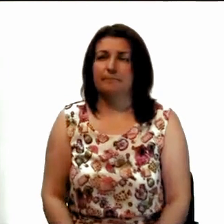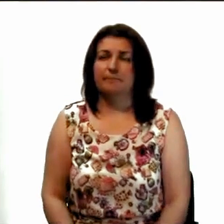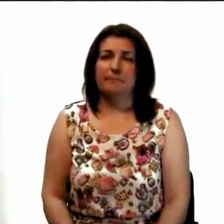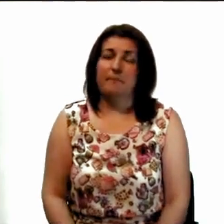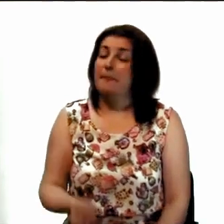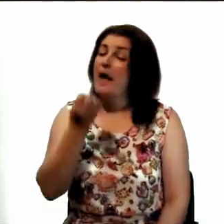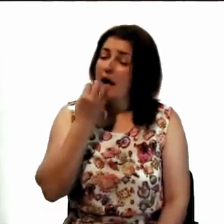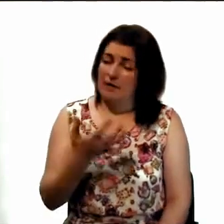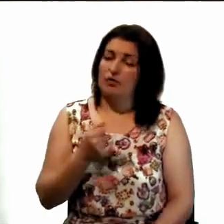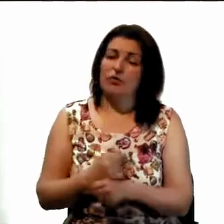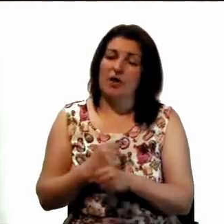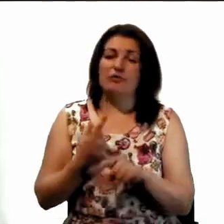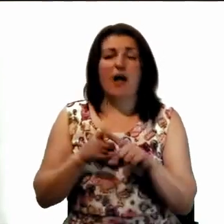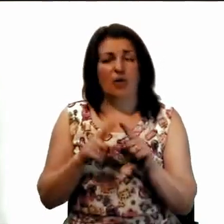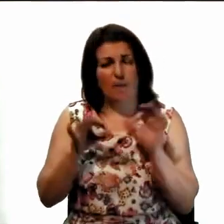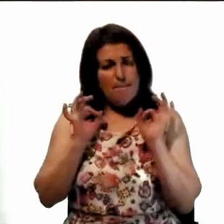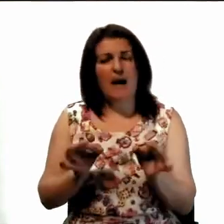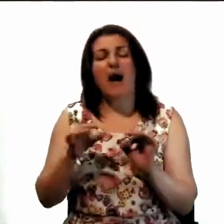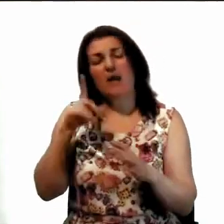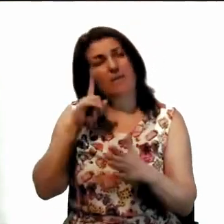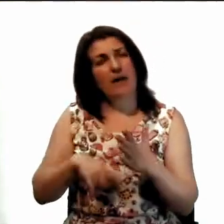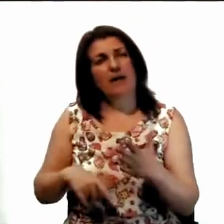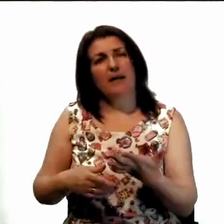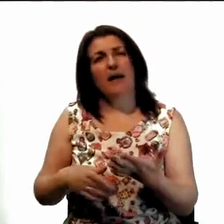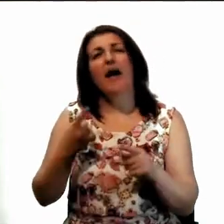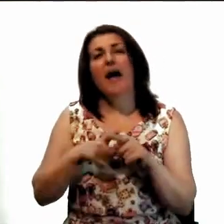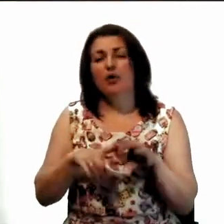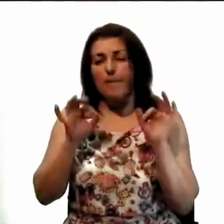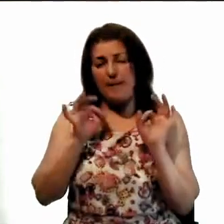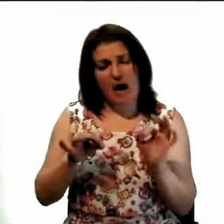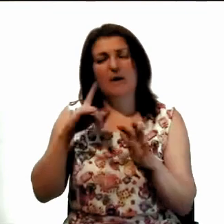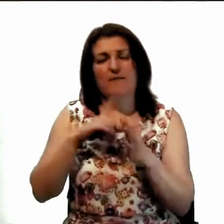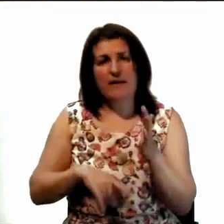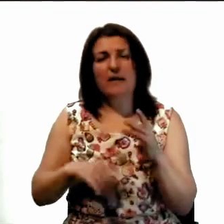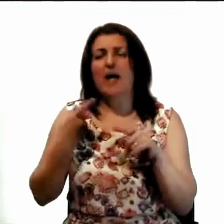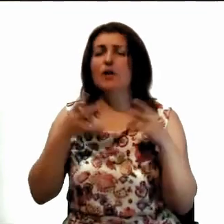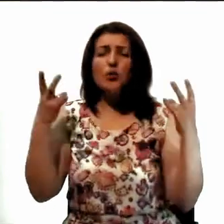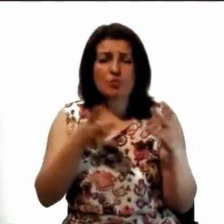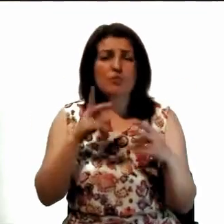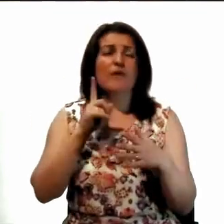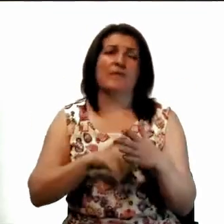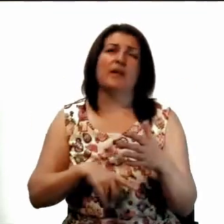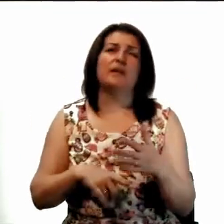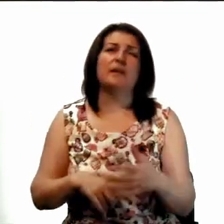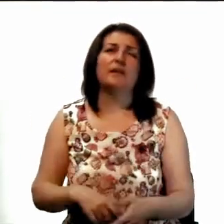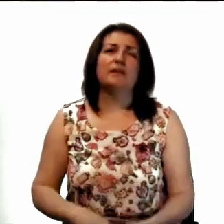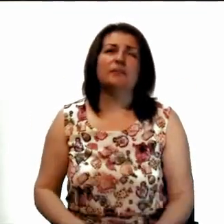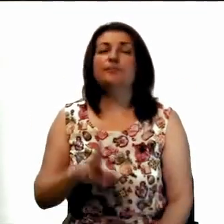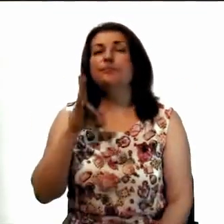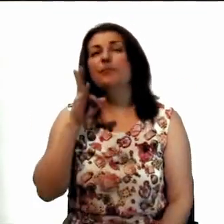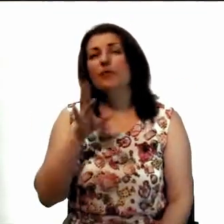Хорошо делаешь. Это правильно верить. Это правильно верить. Это нужно верить.